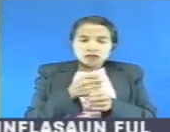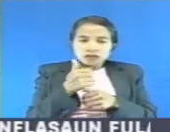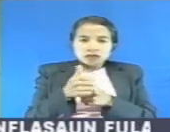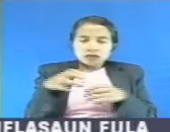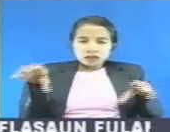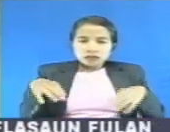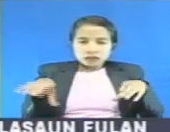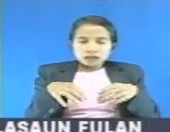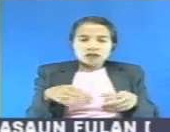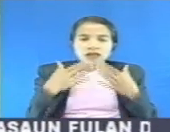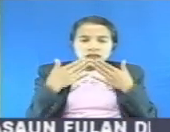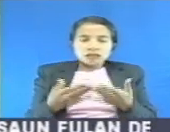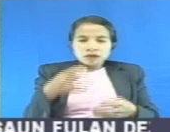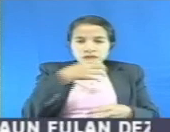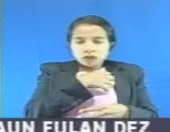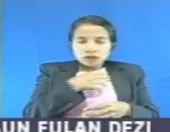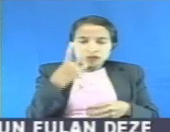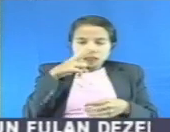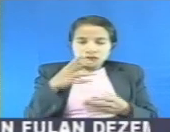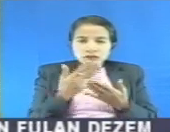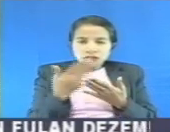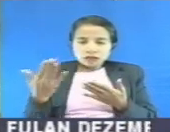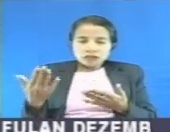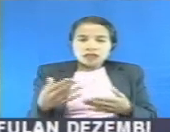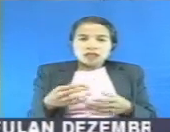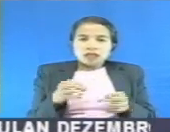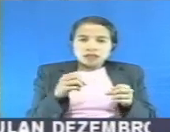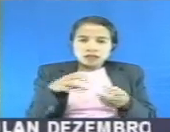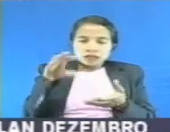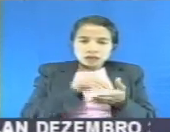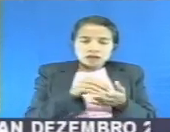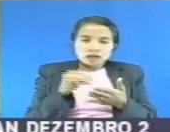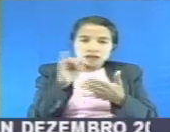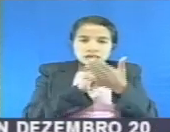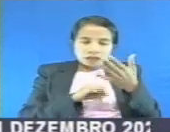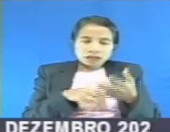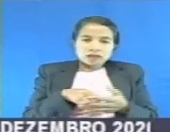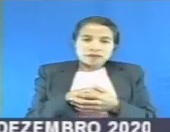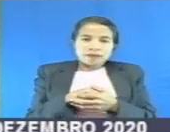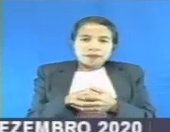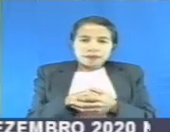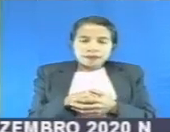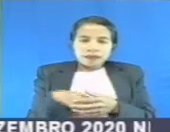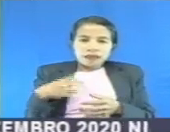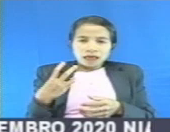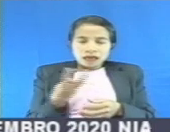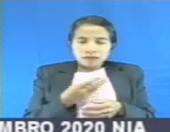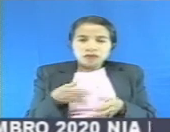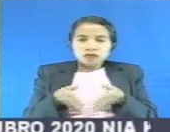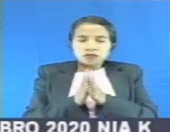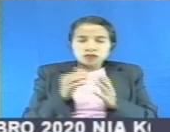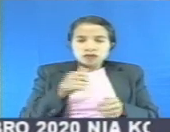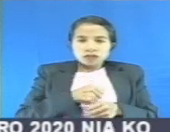No agradece ba Penitelli, no identifica ona material, nebe desconfia tau ihe estatua laran. Ami uso desculpa